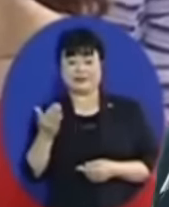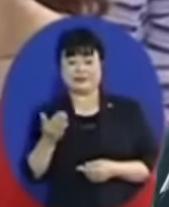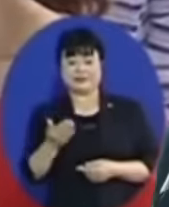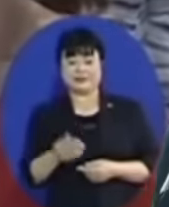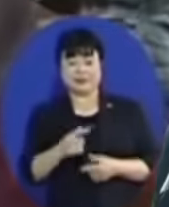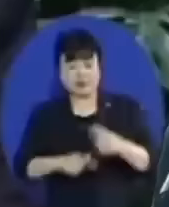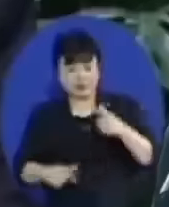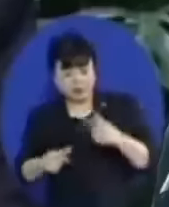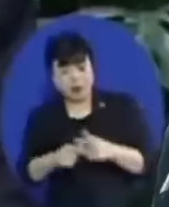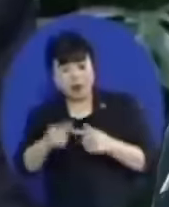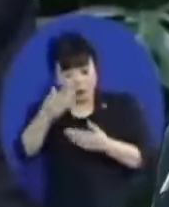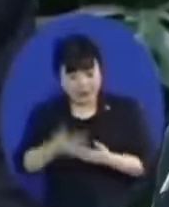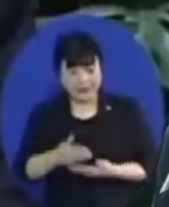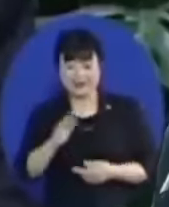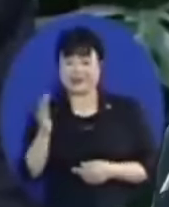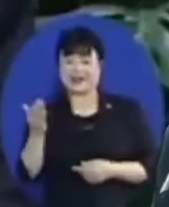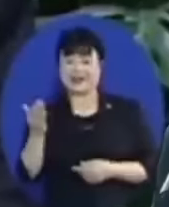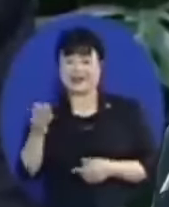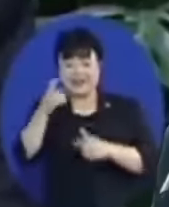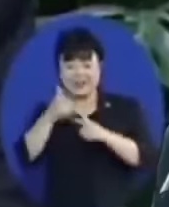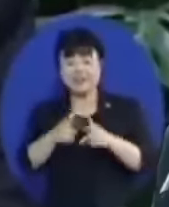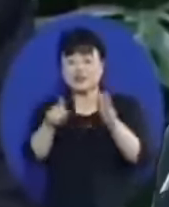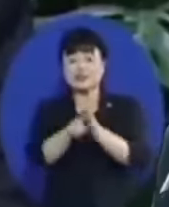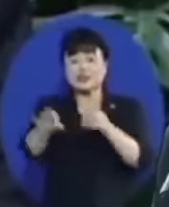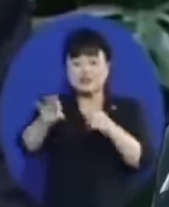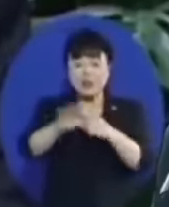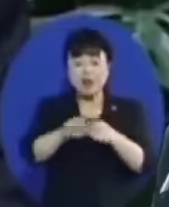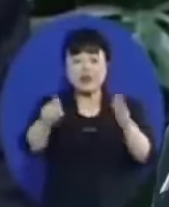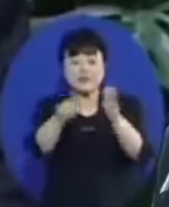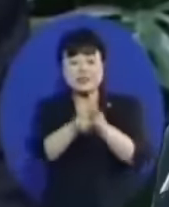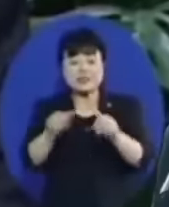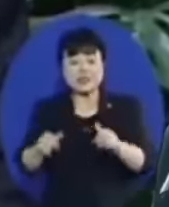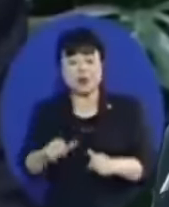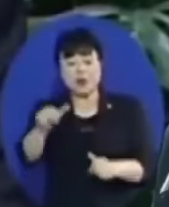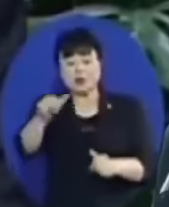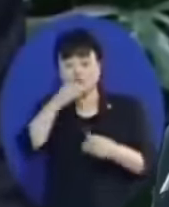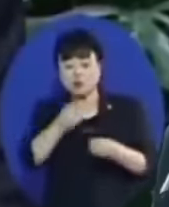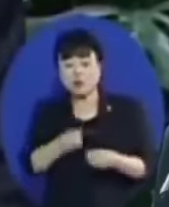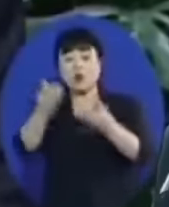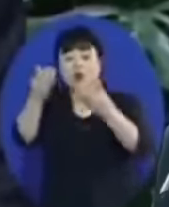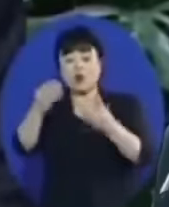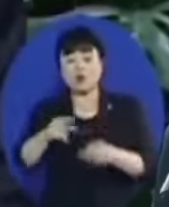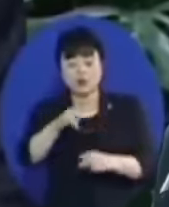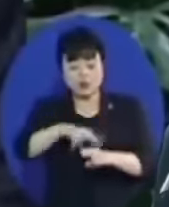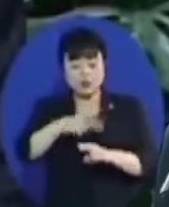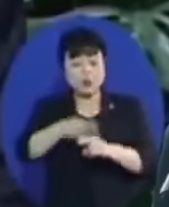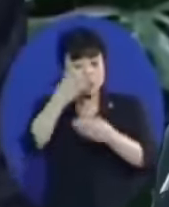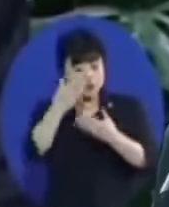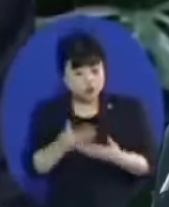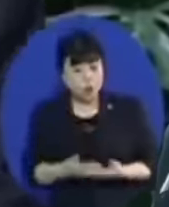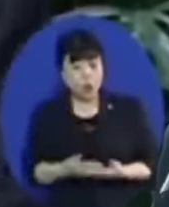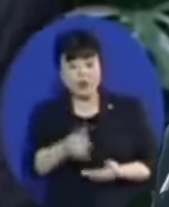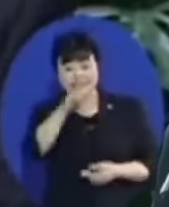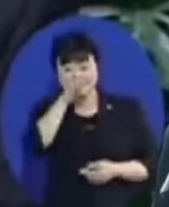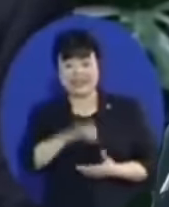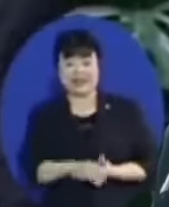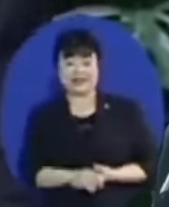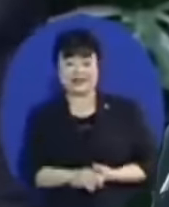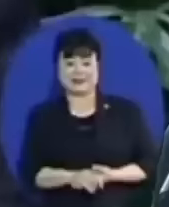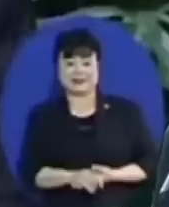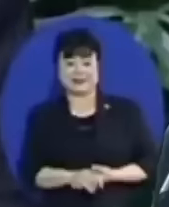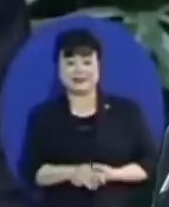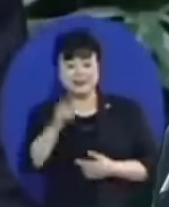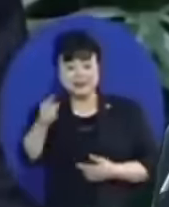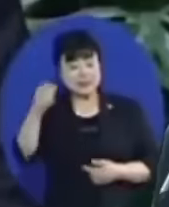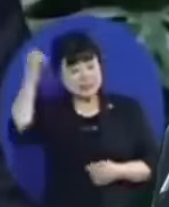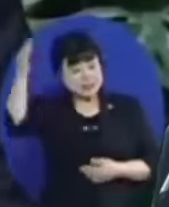보너스 티켓들을 받은 것입니다. 예수 믿으면 믿는 자에게는 오중복음의 선물이 주어져 있습니다. 오늘날